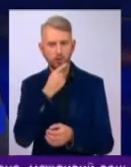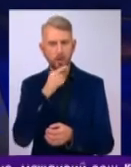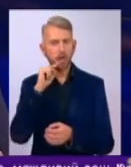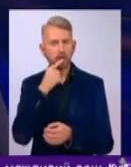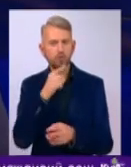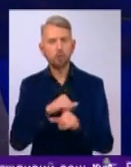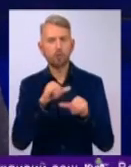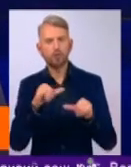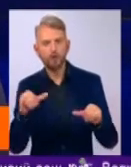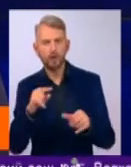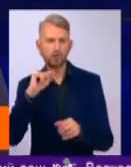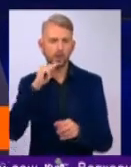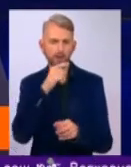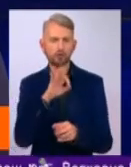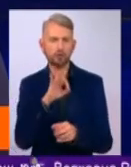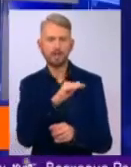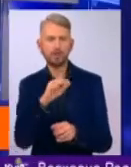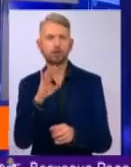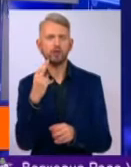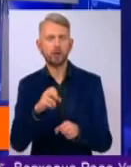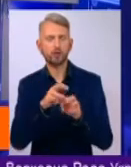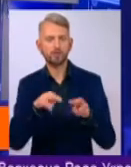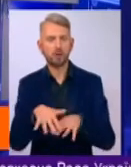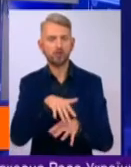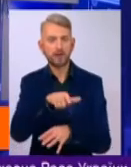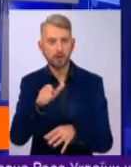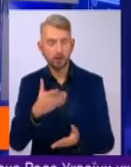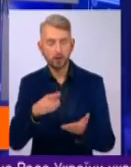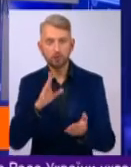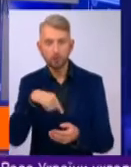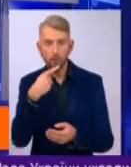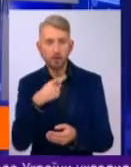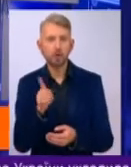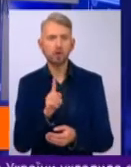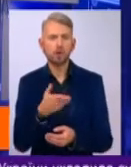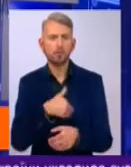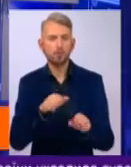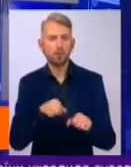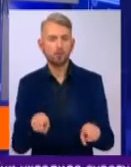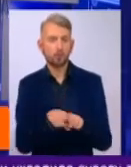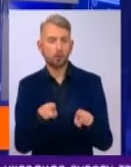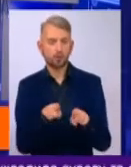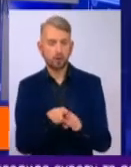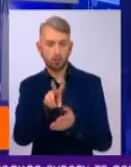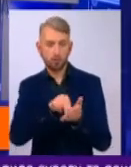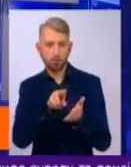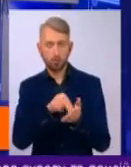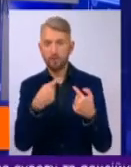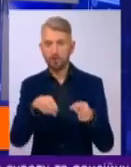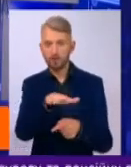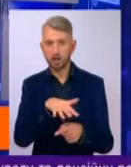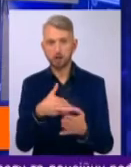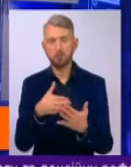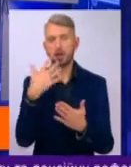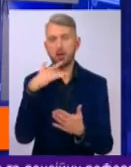економічного зростання чи рівень соціального забезпечення населення. І тому говорити відносно того, що ми можемо по такому самому алгоритму, як в інших країнах, наприклад,